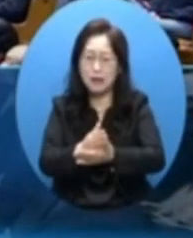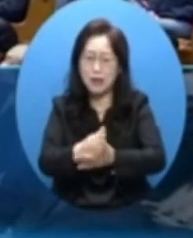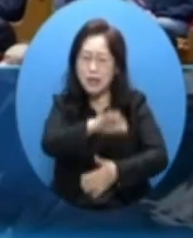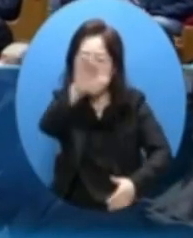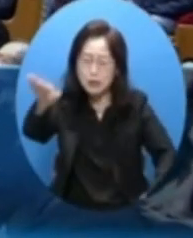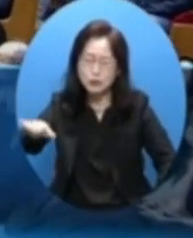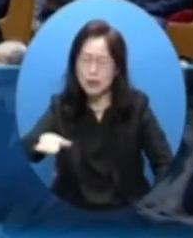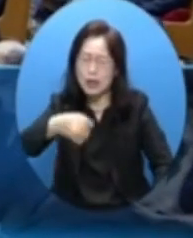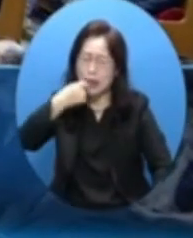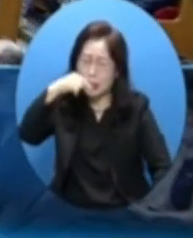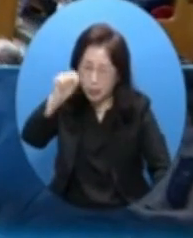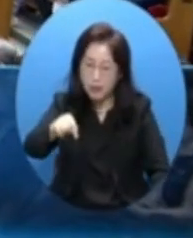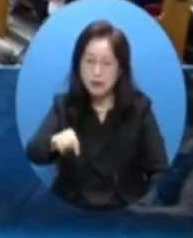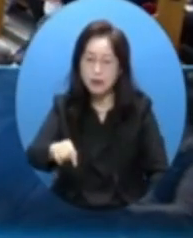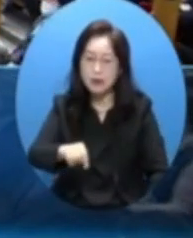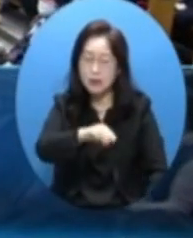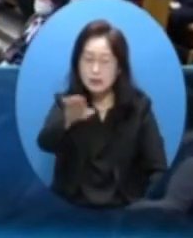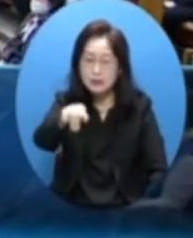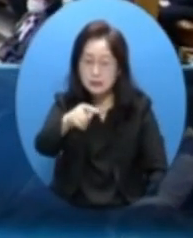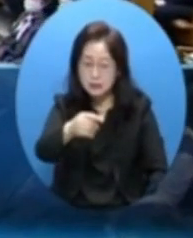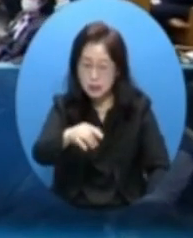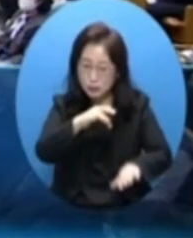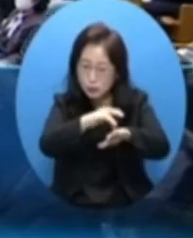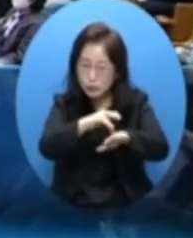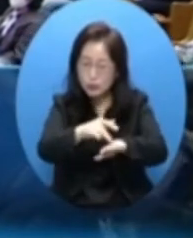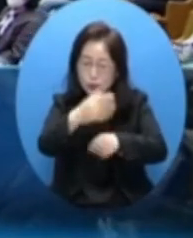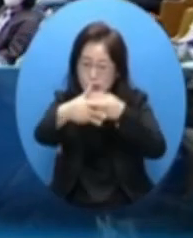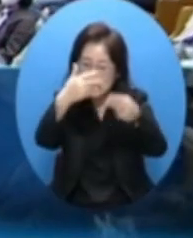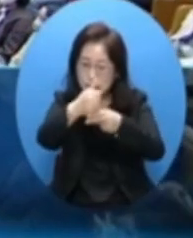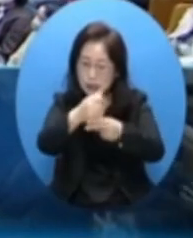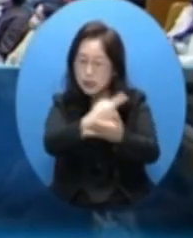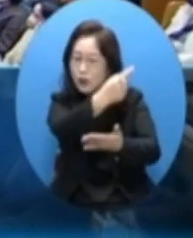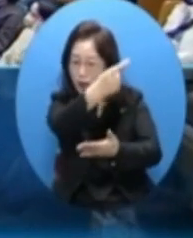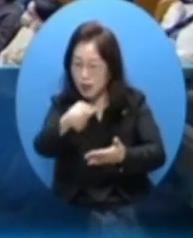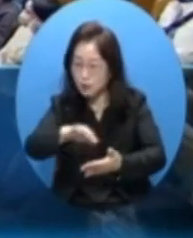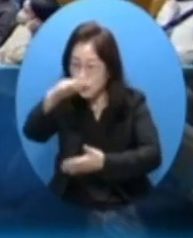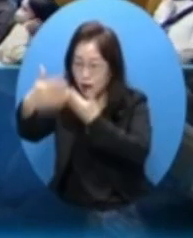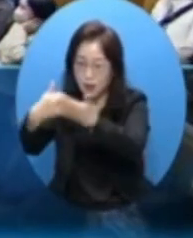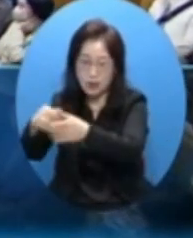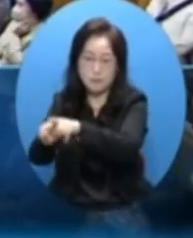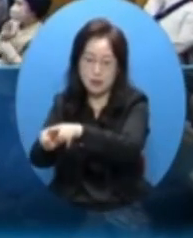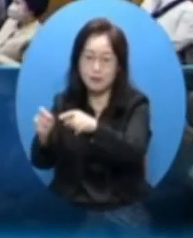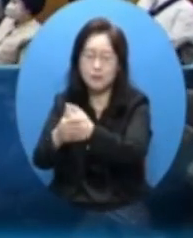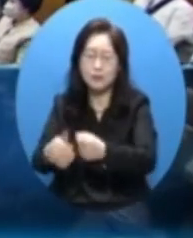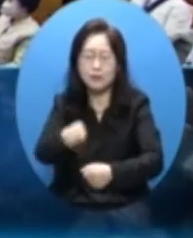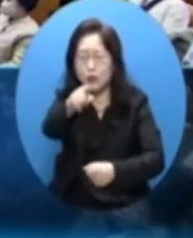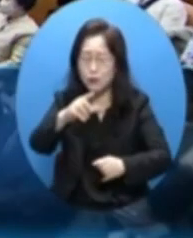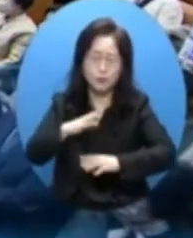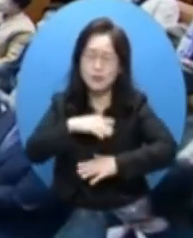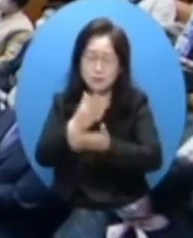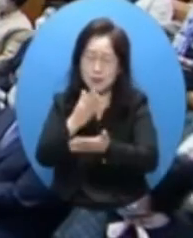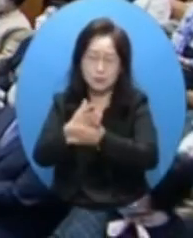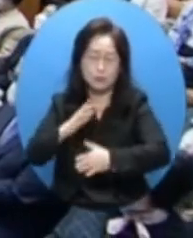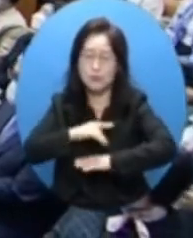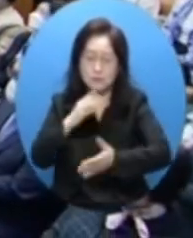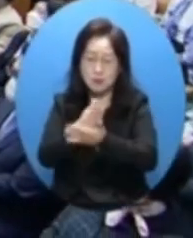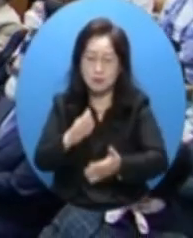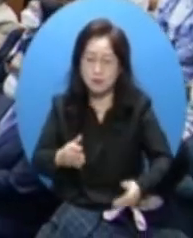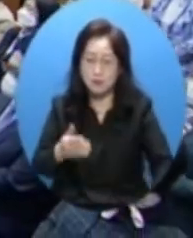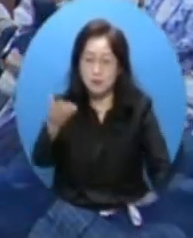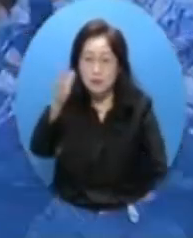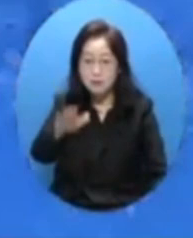그들에게서 떠났고 야훼는 우리와 함께 하시느니라 그들을 두려워하지 말라 하나 두려워하지 말라 둘이 하지 말라 그러나